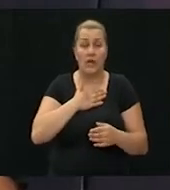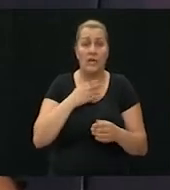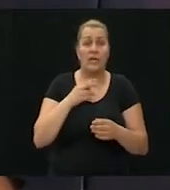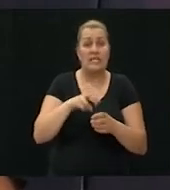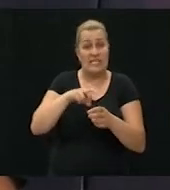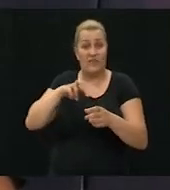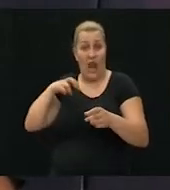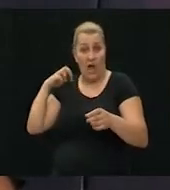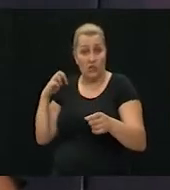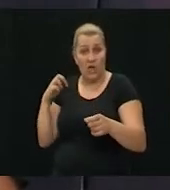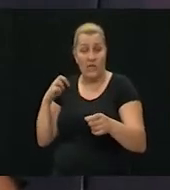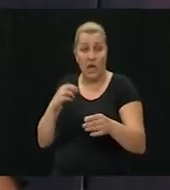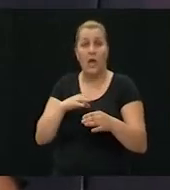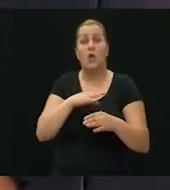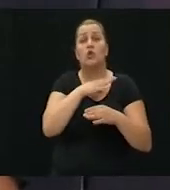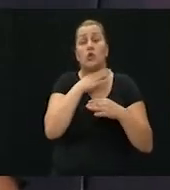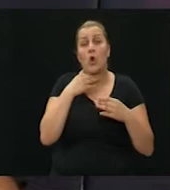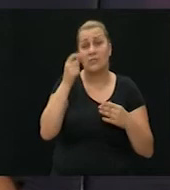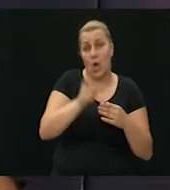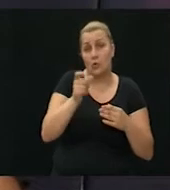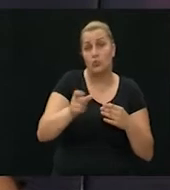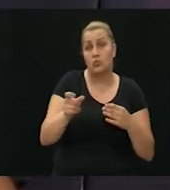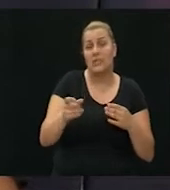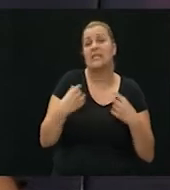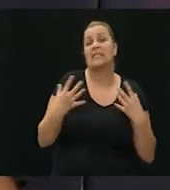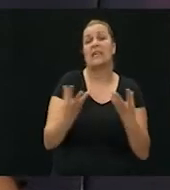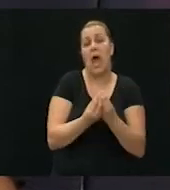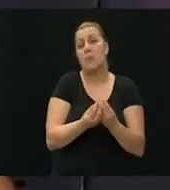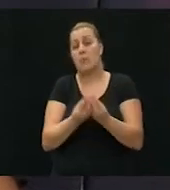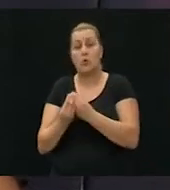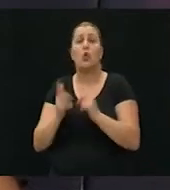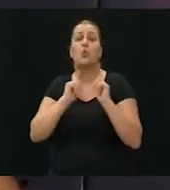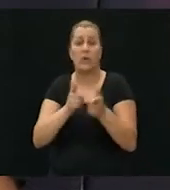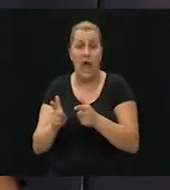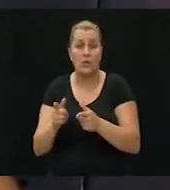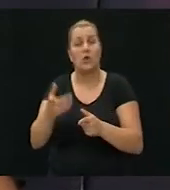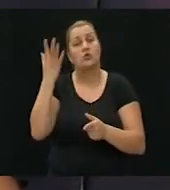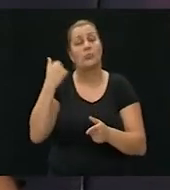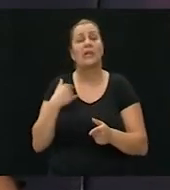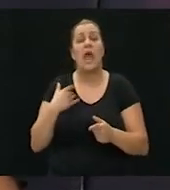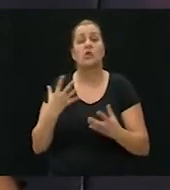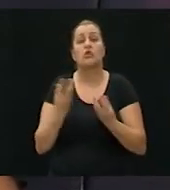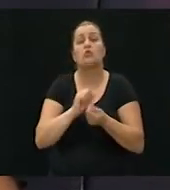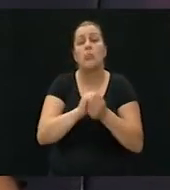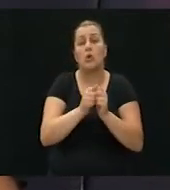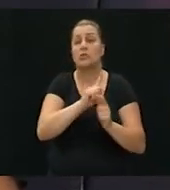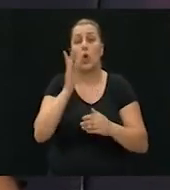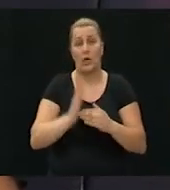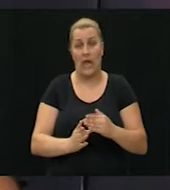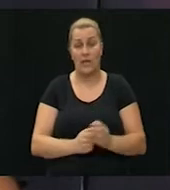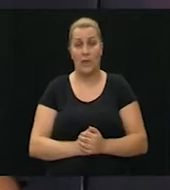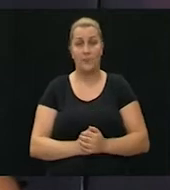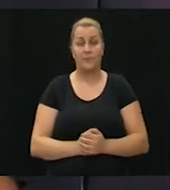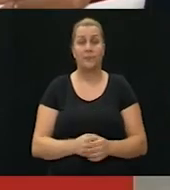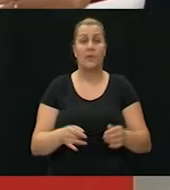taktičkog izvlačenja. Dosta je Kruševljana pošlo s nama u rat i bili su naši suborci do samog konca rata.